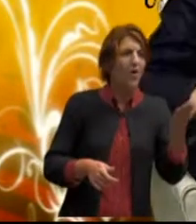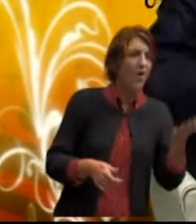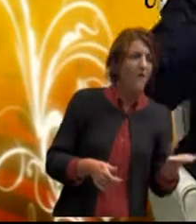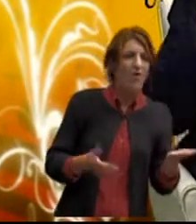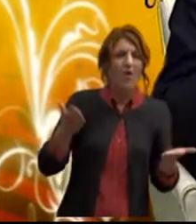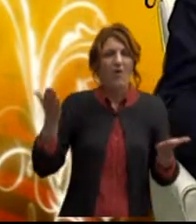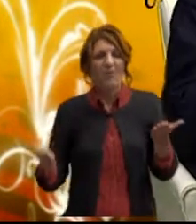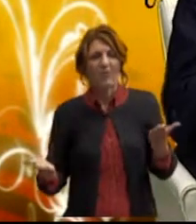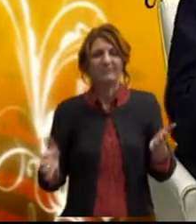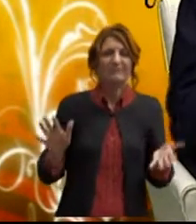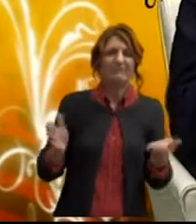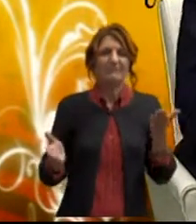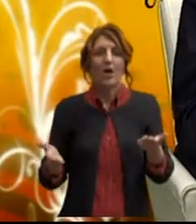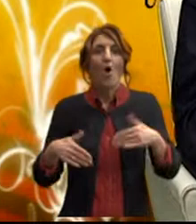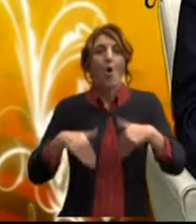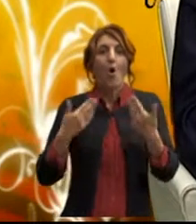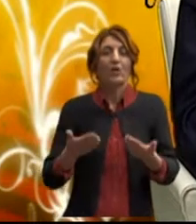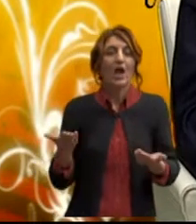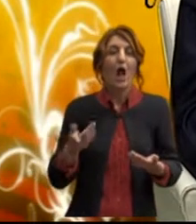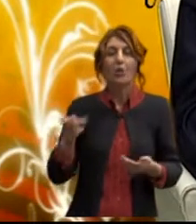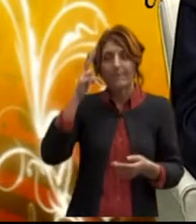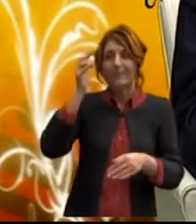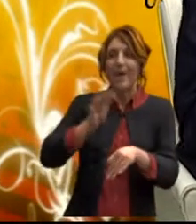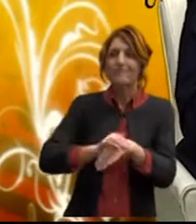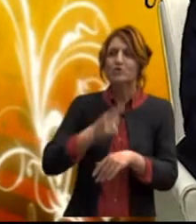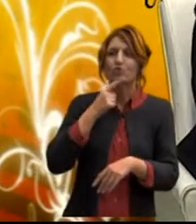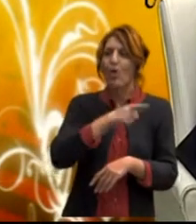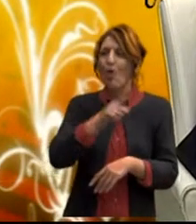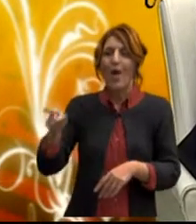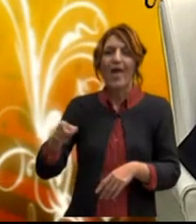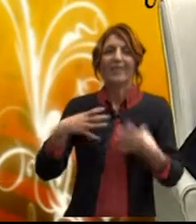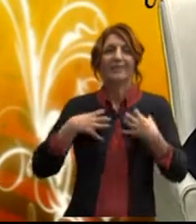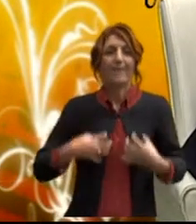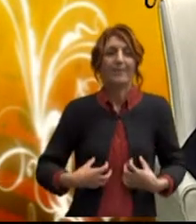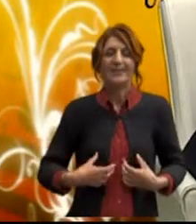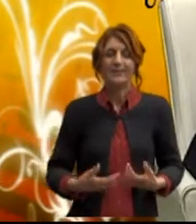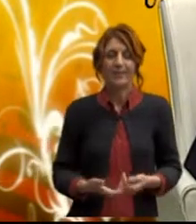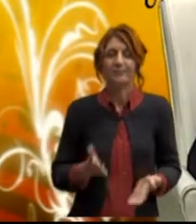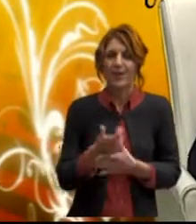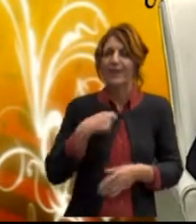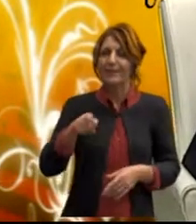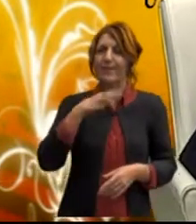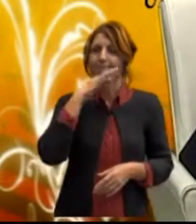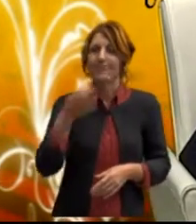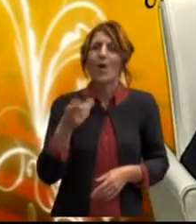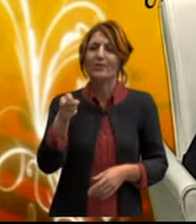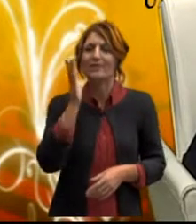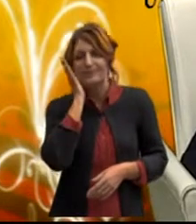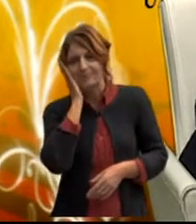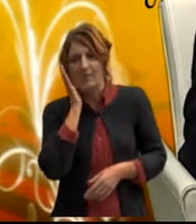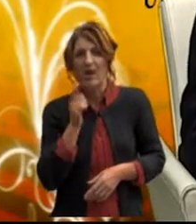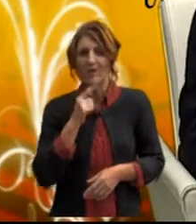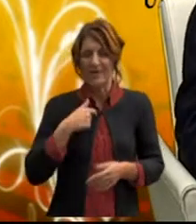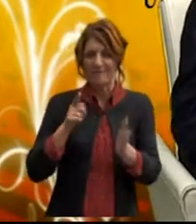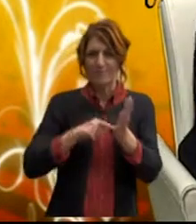strašan kod njih. I onda, znate kako ćete depresivnu osobu prepoznati? Dakle, jedan način je kad ga pitate kako spava. Pa ako kaže da se